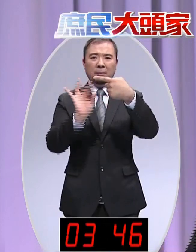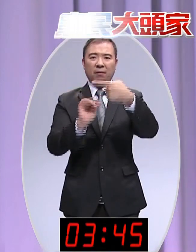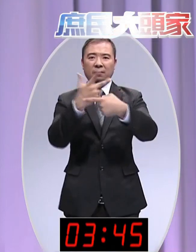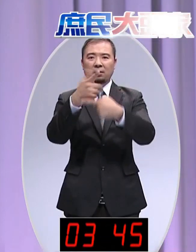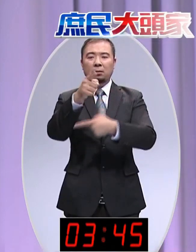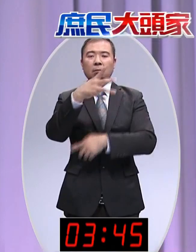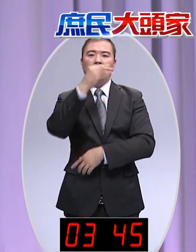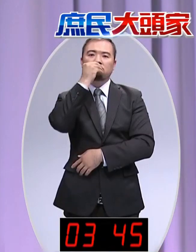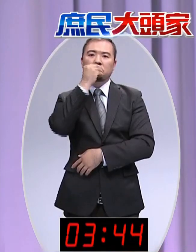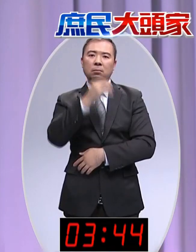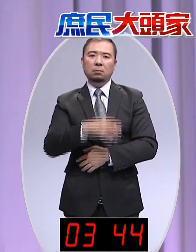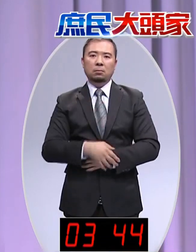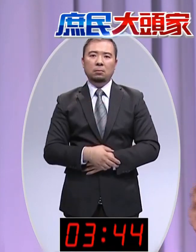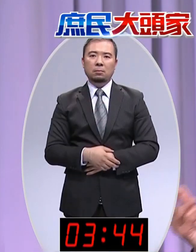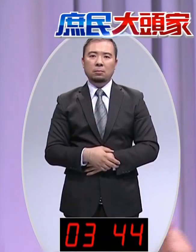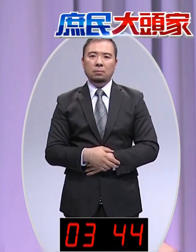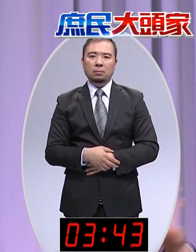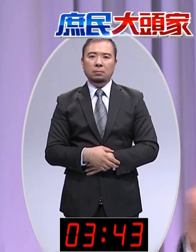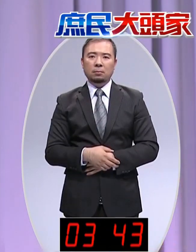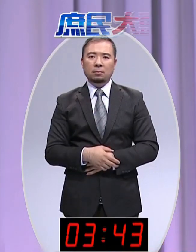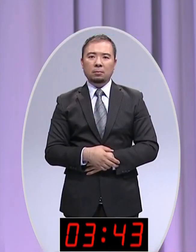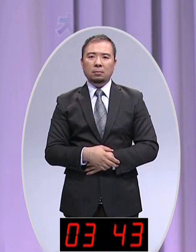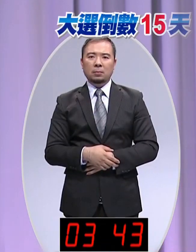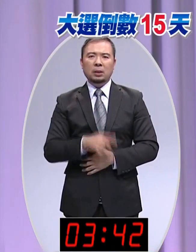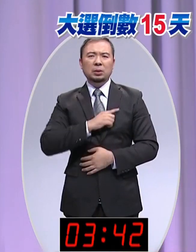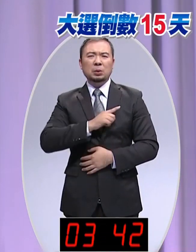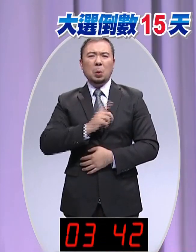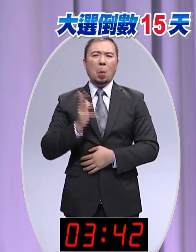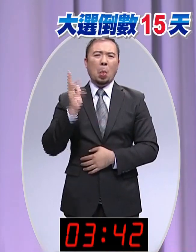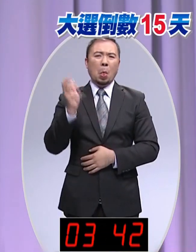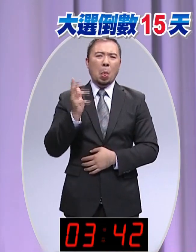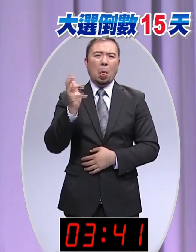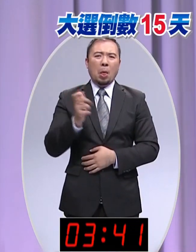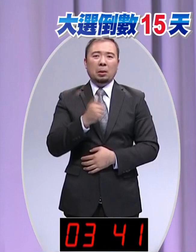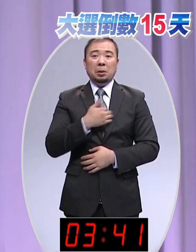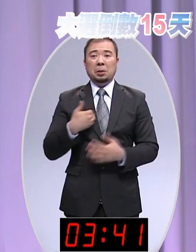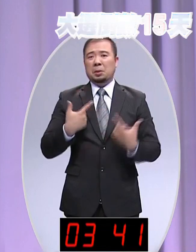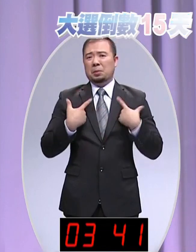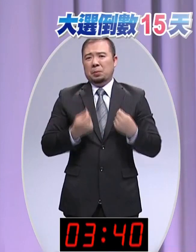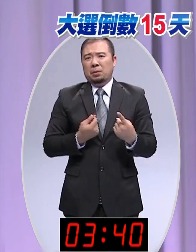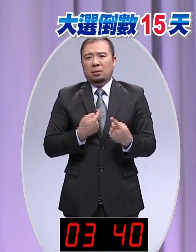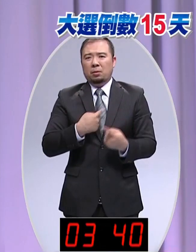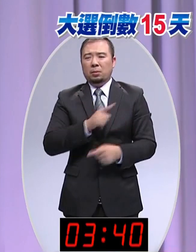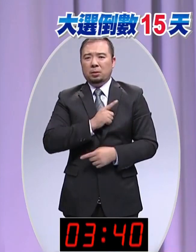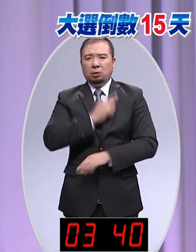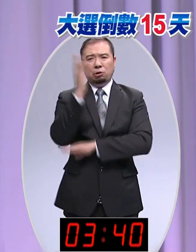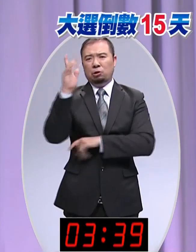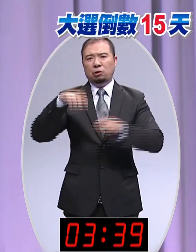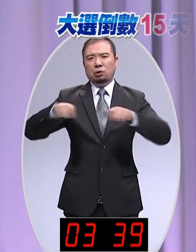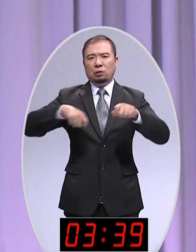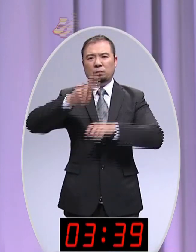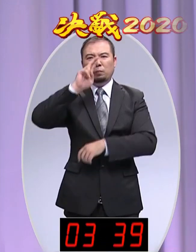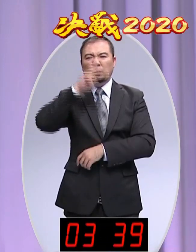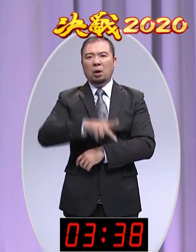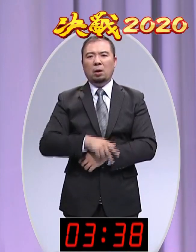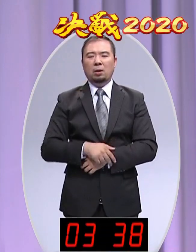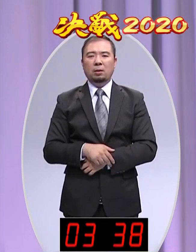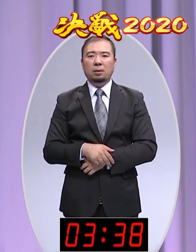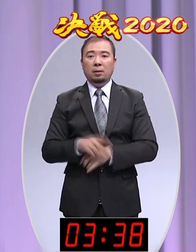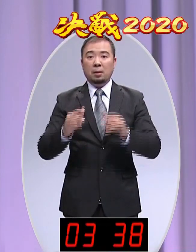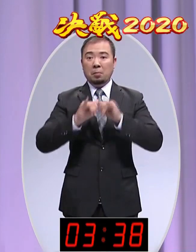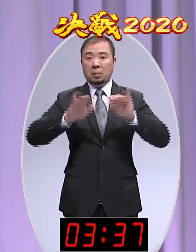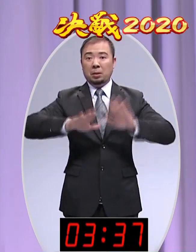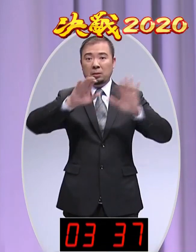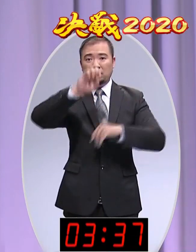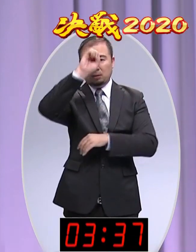字不讲，还在讲能源。我们能源已经完全走错了，我们民进党政府不尊重公